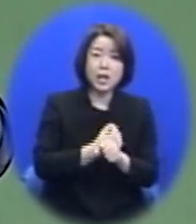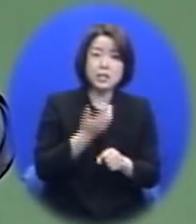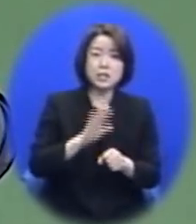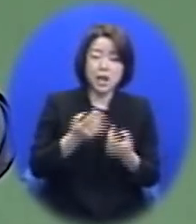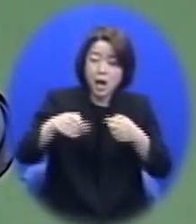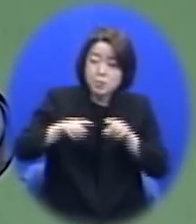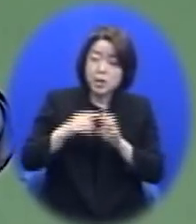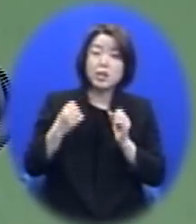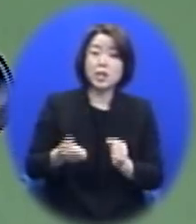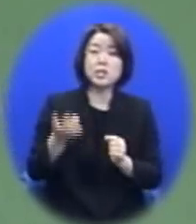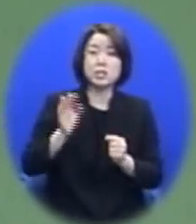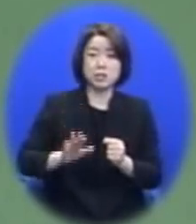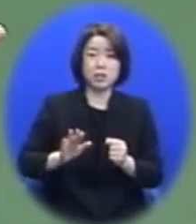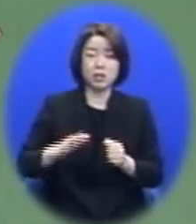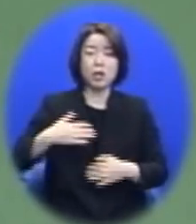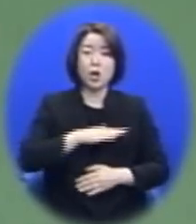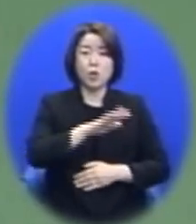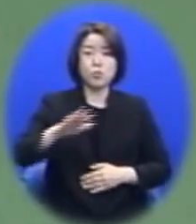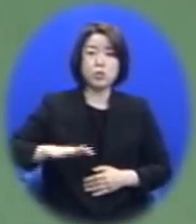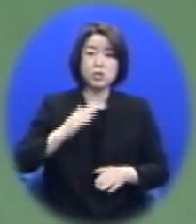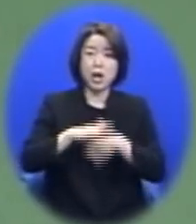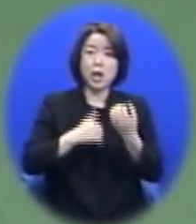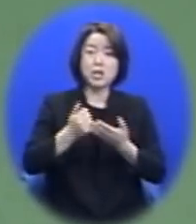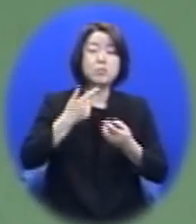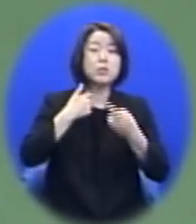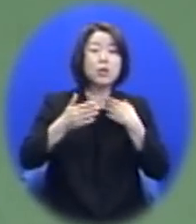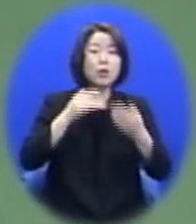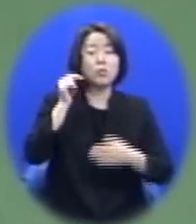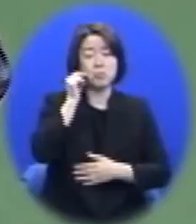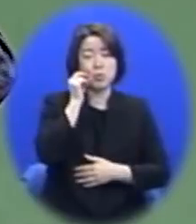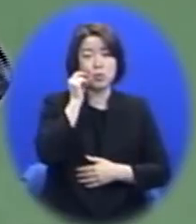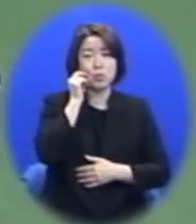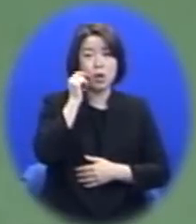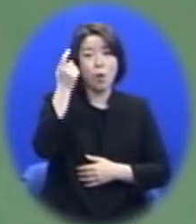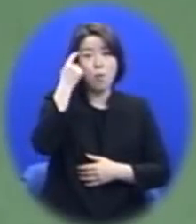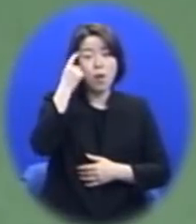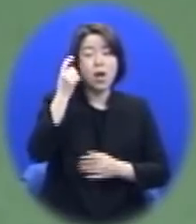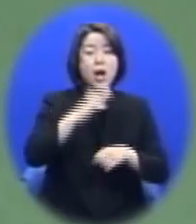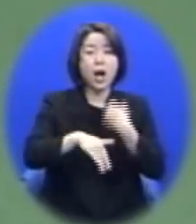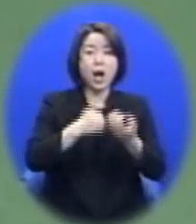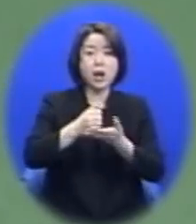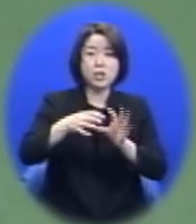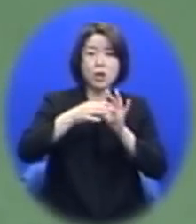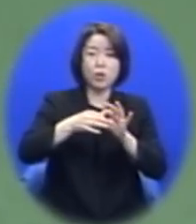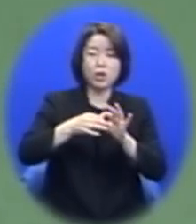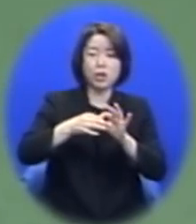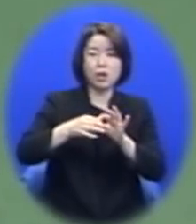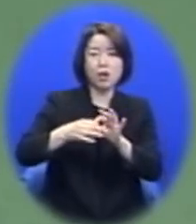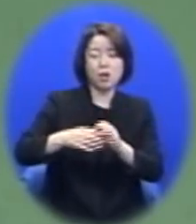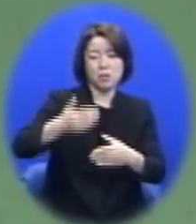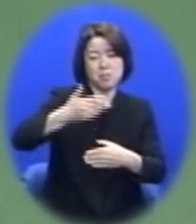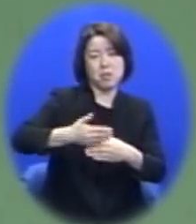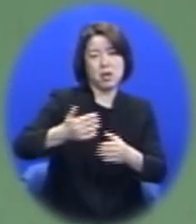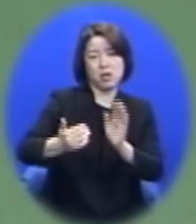계시는데 우리는 하나님을 경험 못해요. 하나님과의 관계가 틀어졌기 때문에.